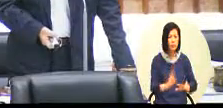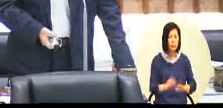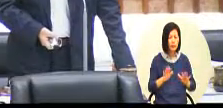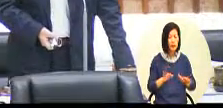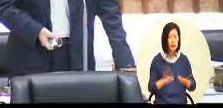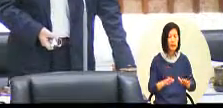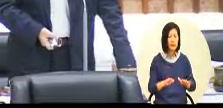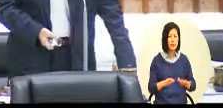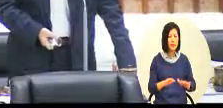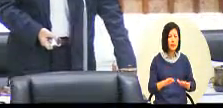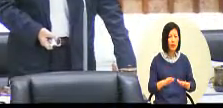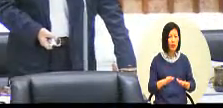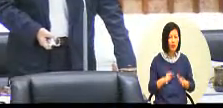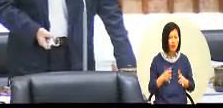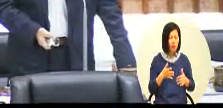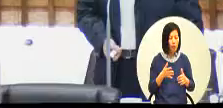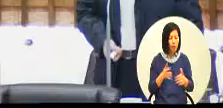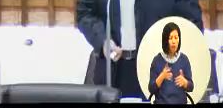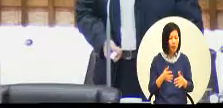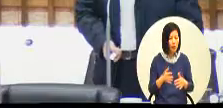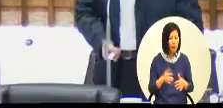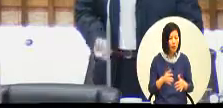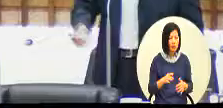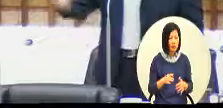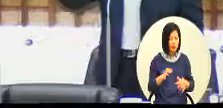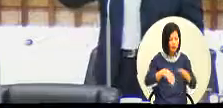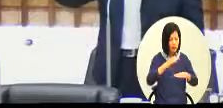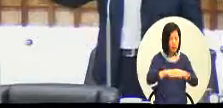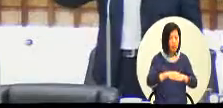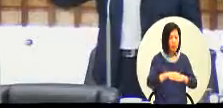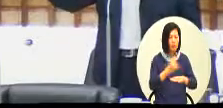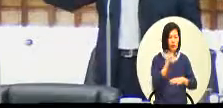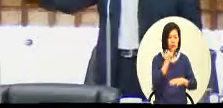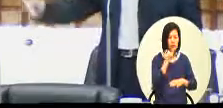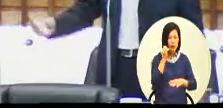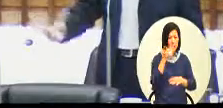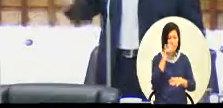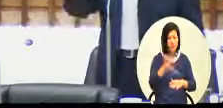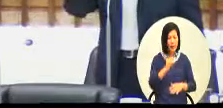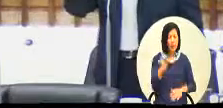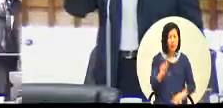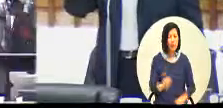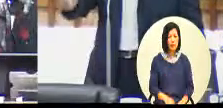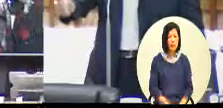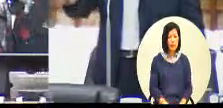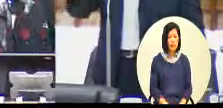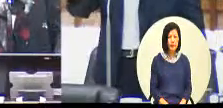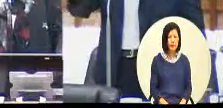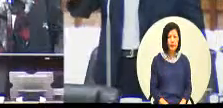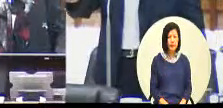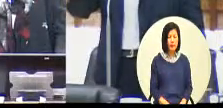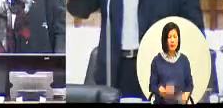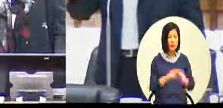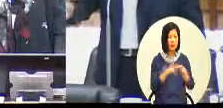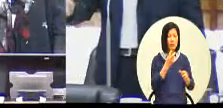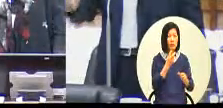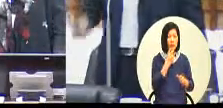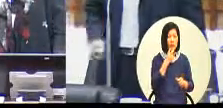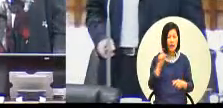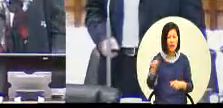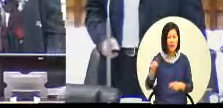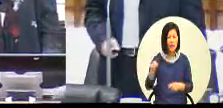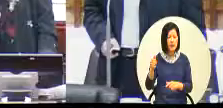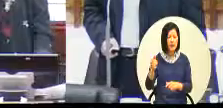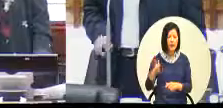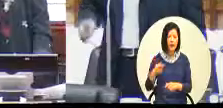这个我们只许成功不许失败，可是在这个只许成功不许失败，又中央又要马儿好，又要马